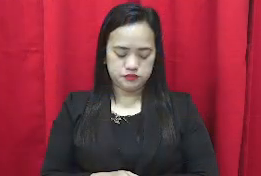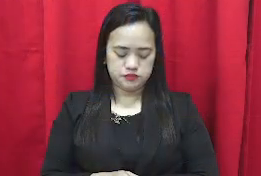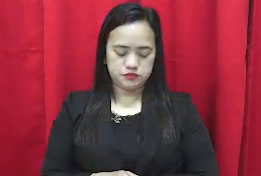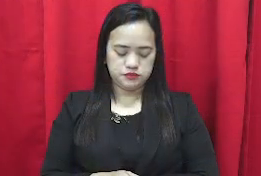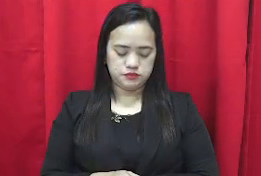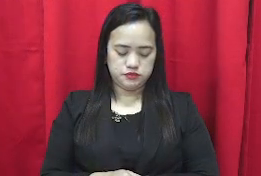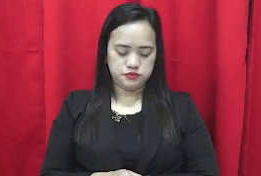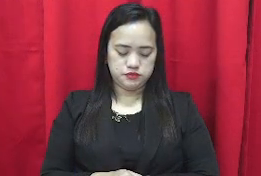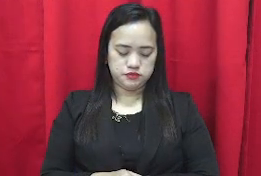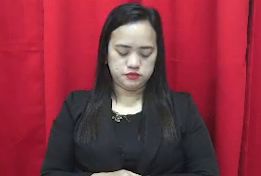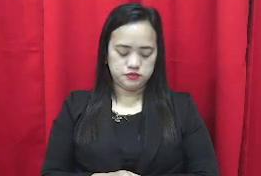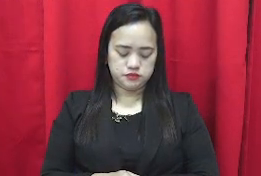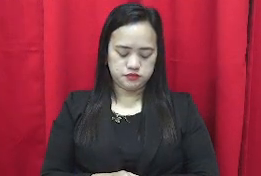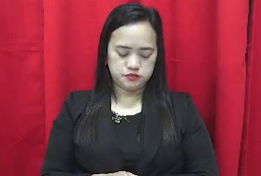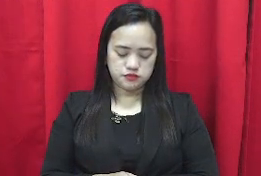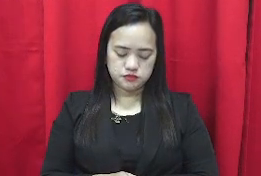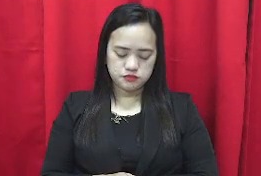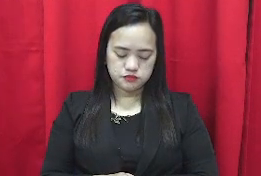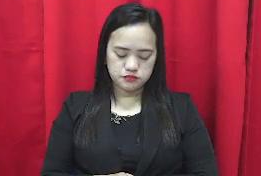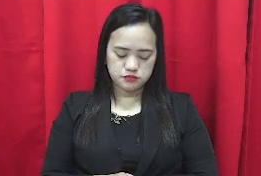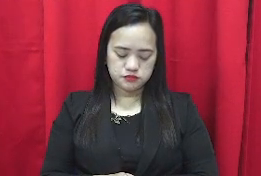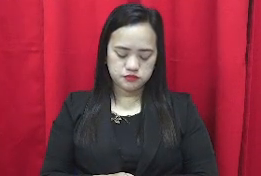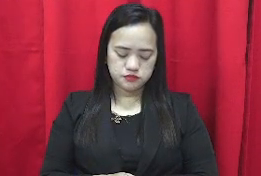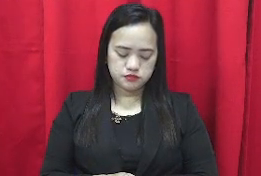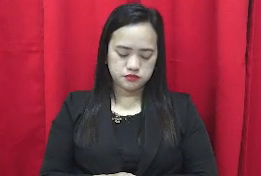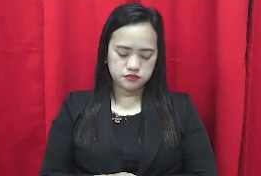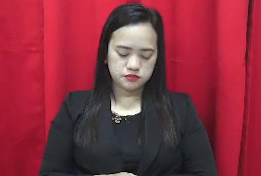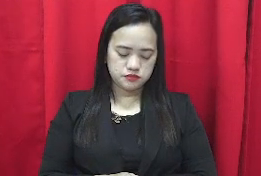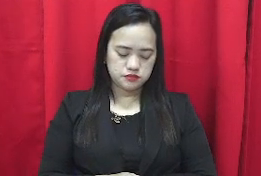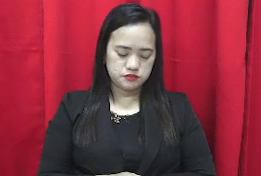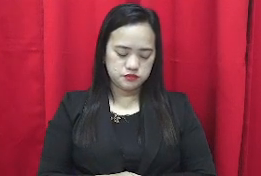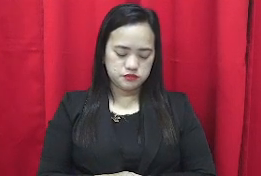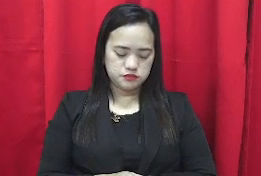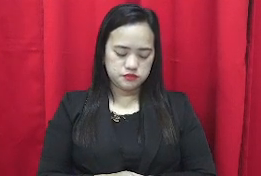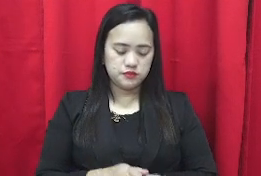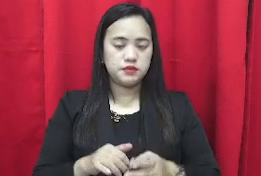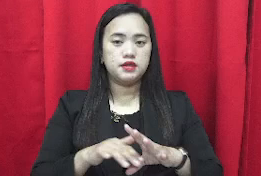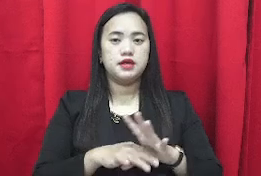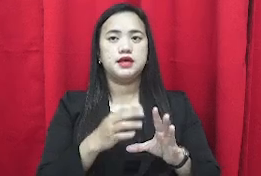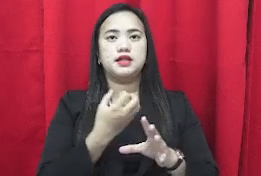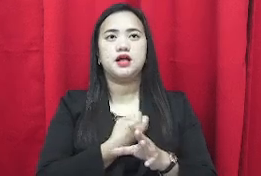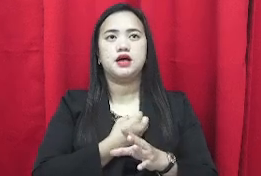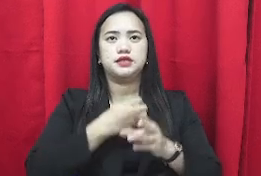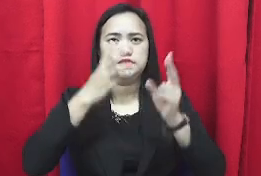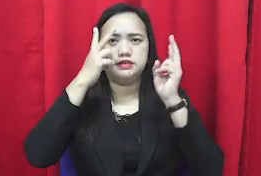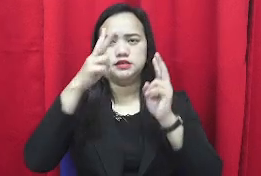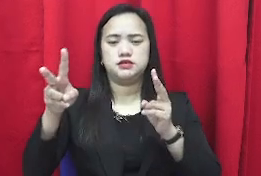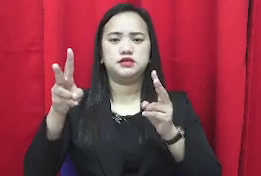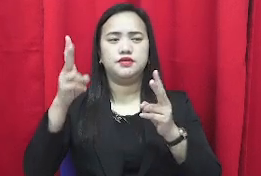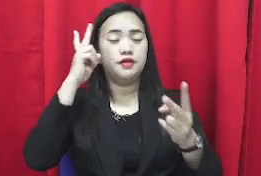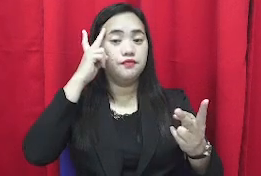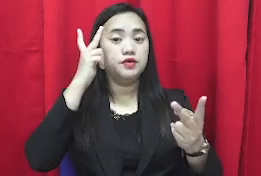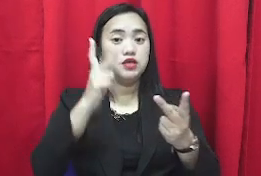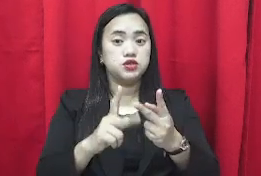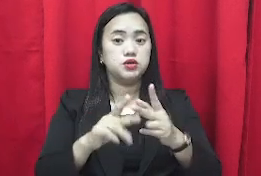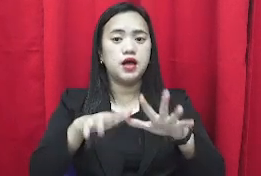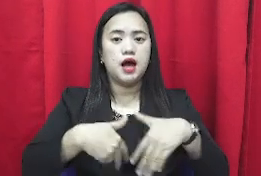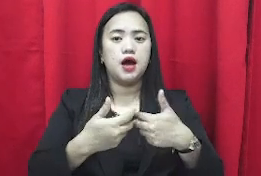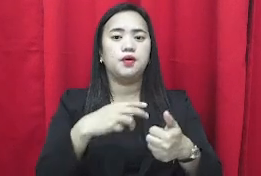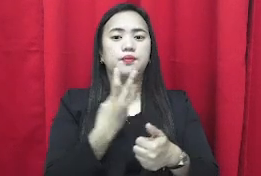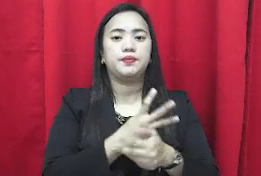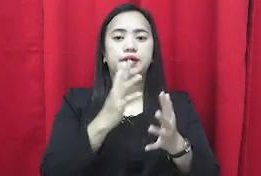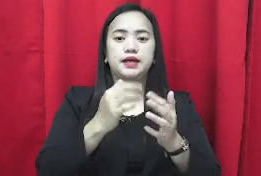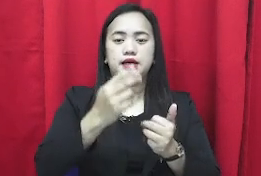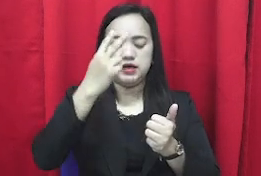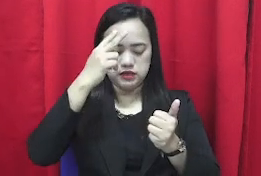in our aspect paano dapat natin makita ito in our perspective paano dapat natin makikita itong